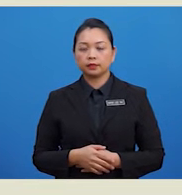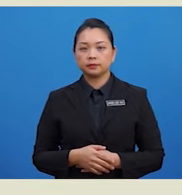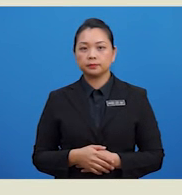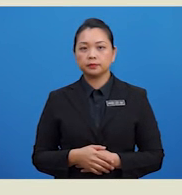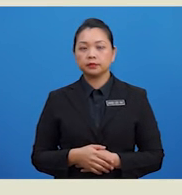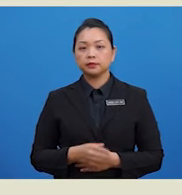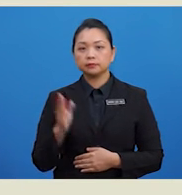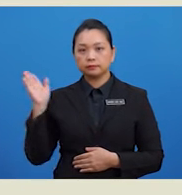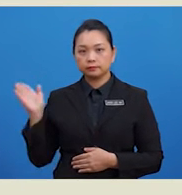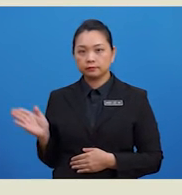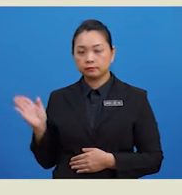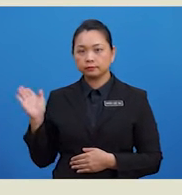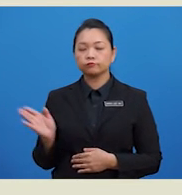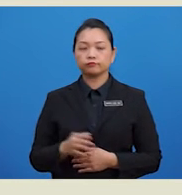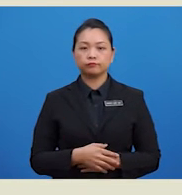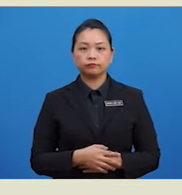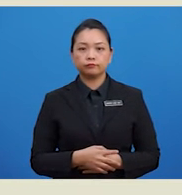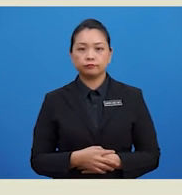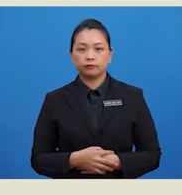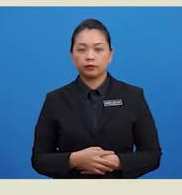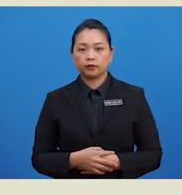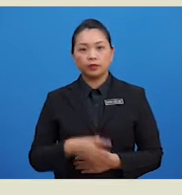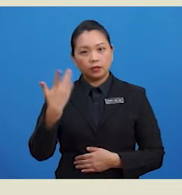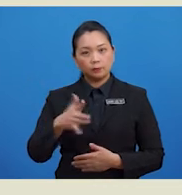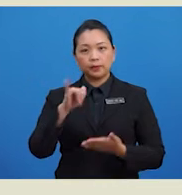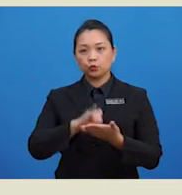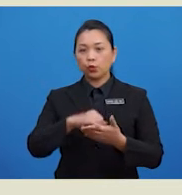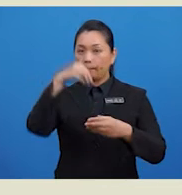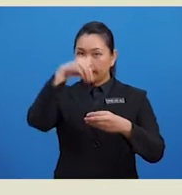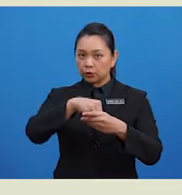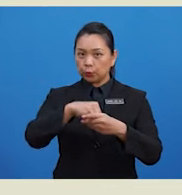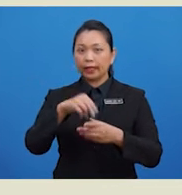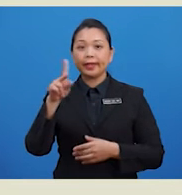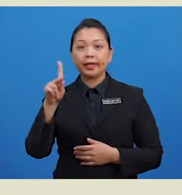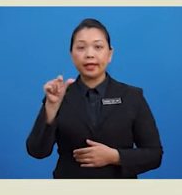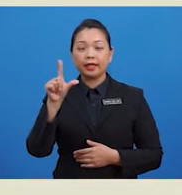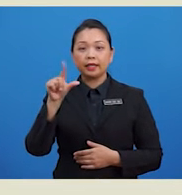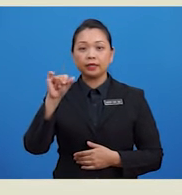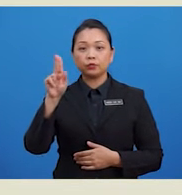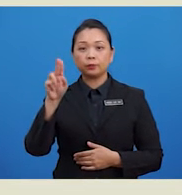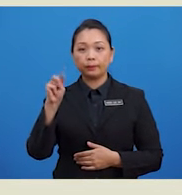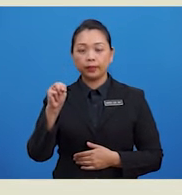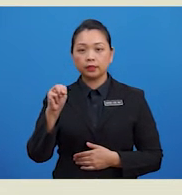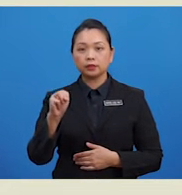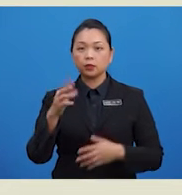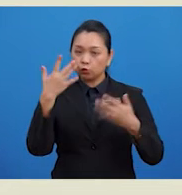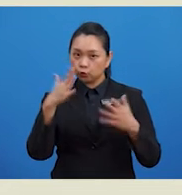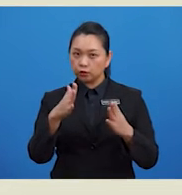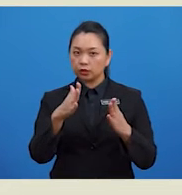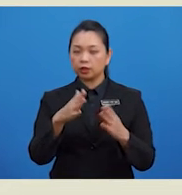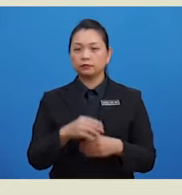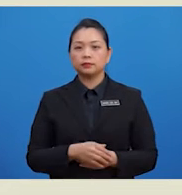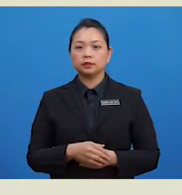seramik atau bekas aluminium. Kemudian, masukkan kalium permanganat yang telah disukat ke